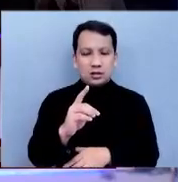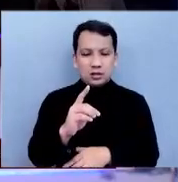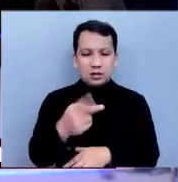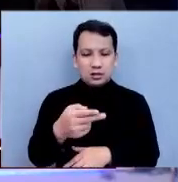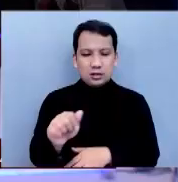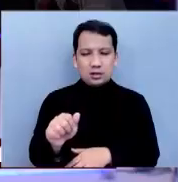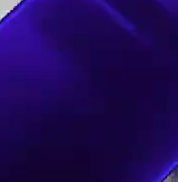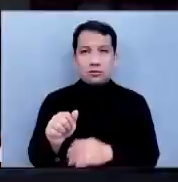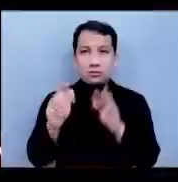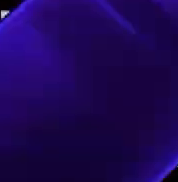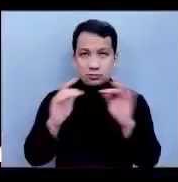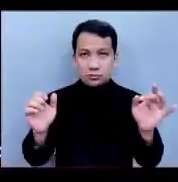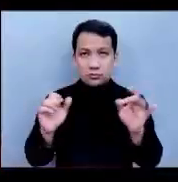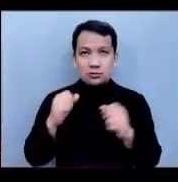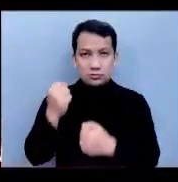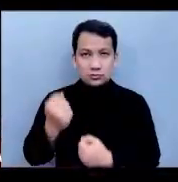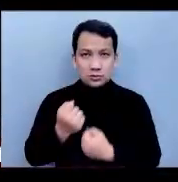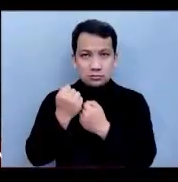Justin Punsalang.